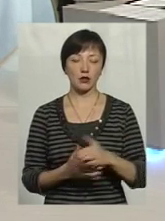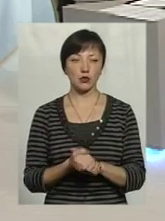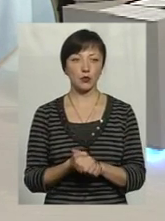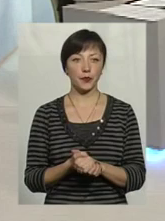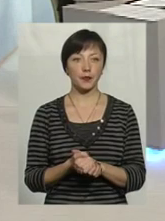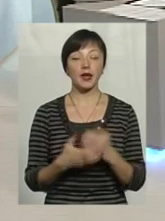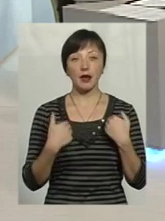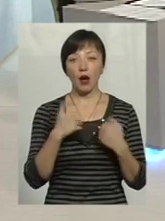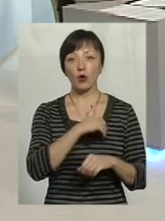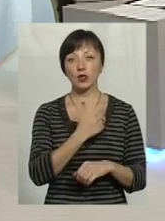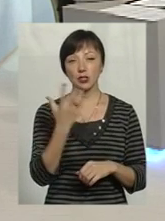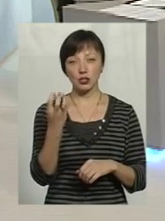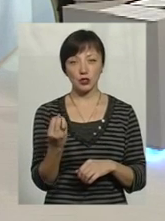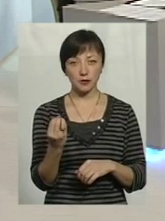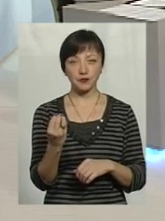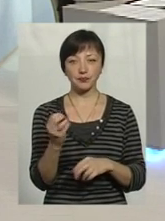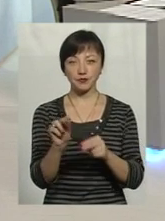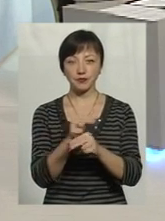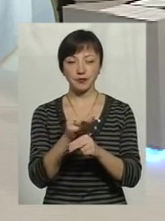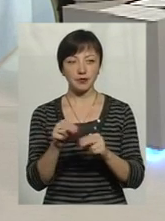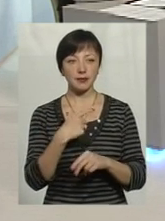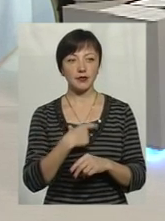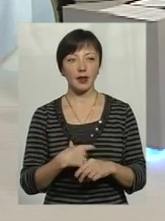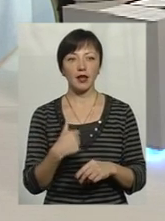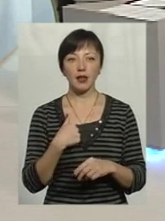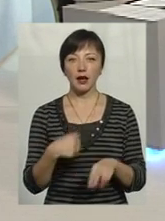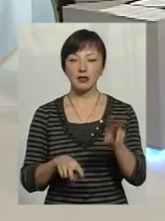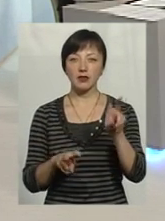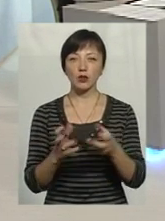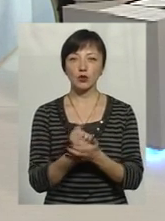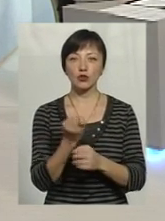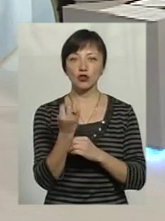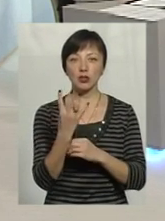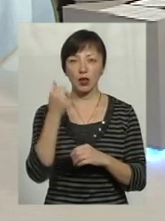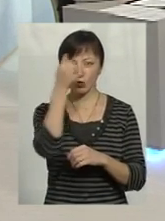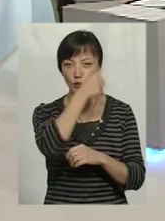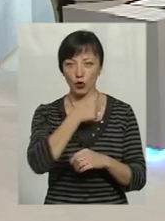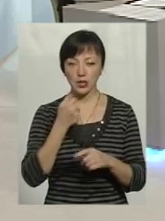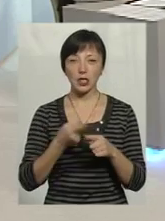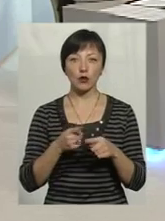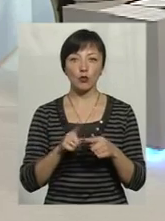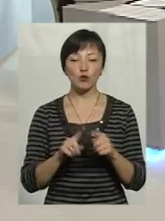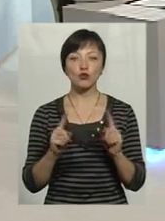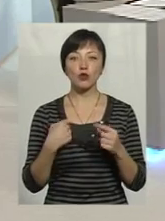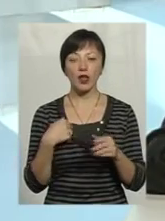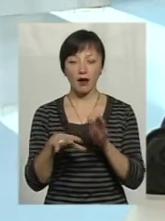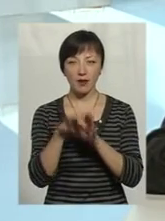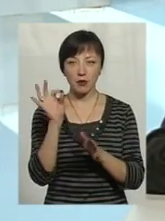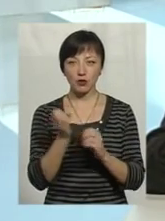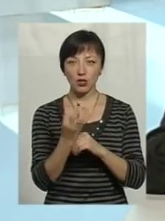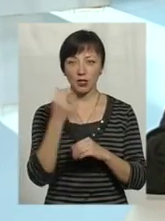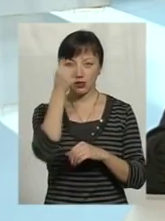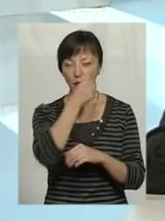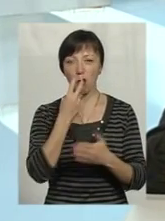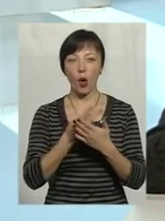От я хотіла, до речі, підправити себе. Я назвала доходи в 2014 році. Тому чому я взяла 2014 рік? Тому